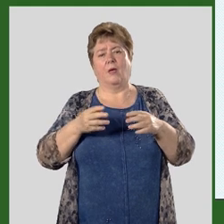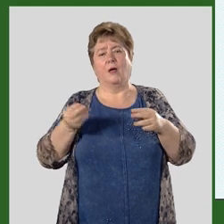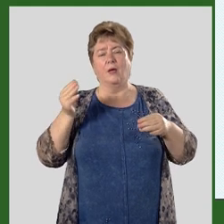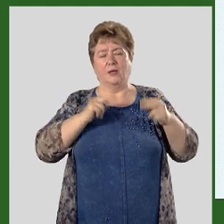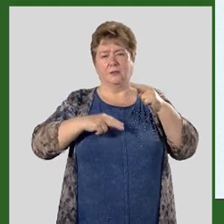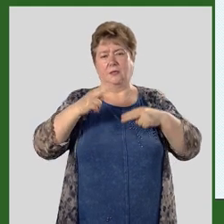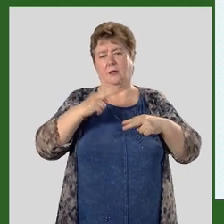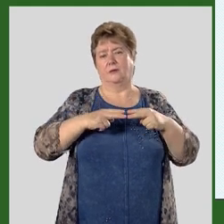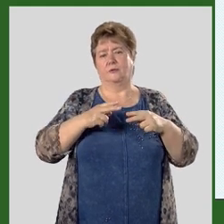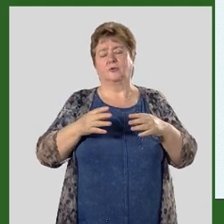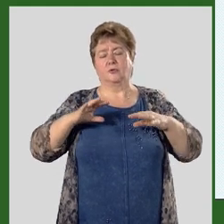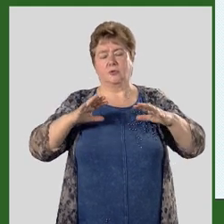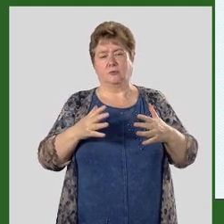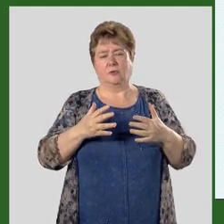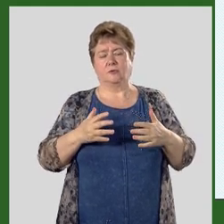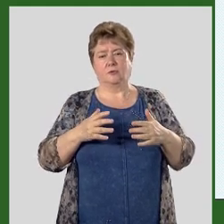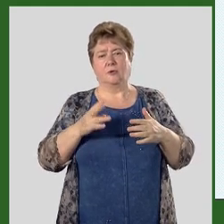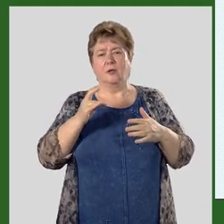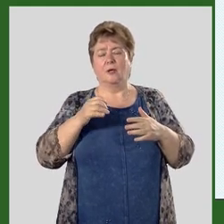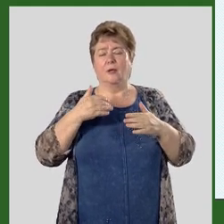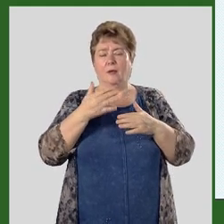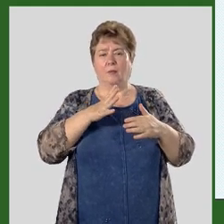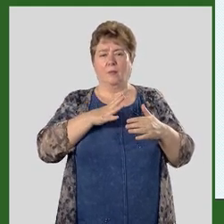складывающуюся ситуацию. На ней